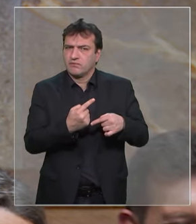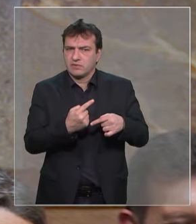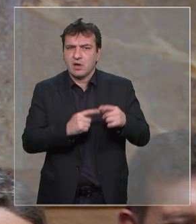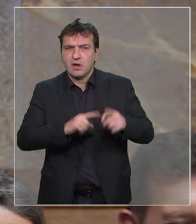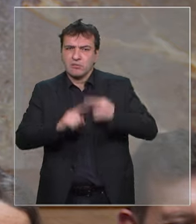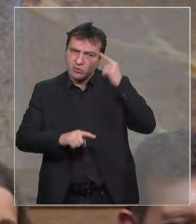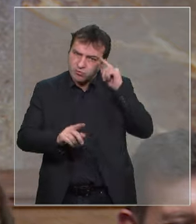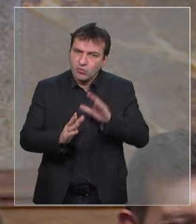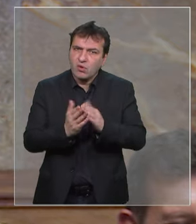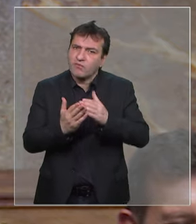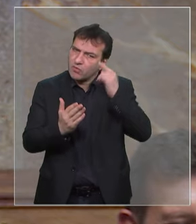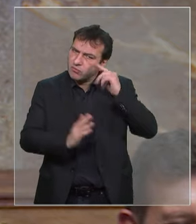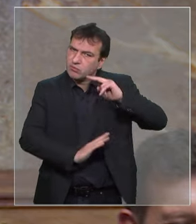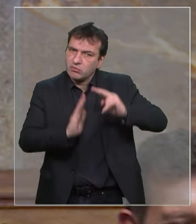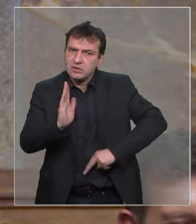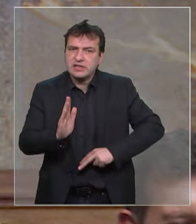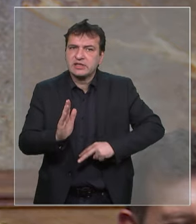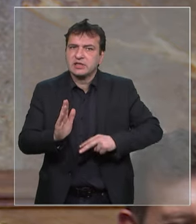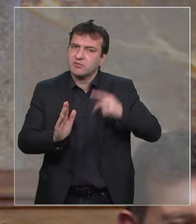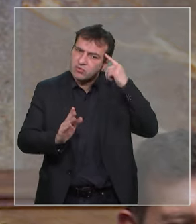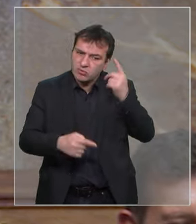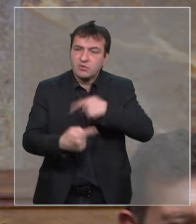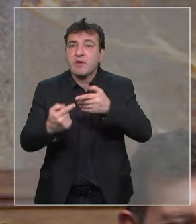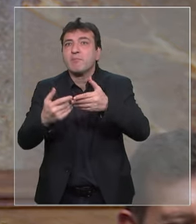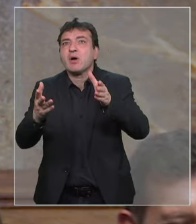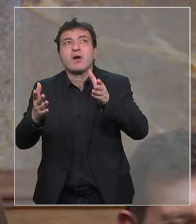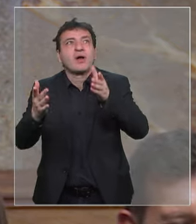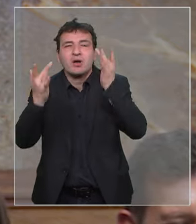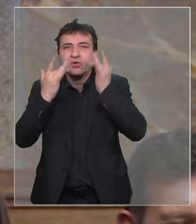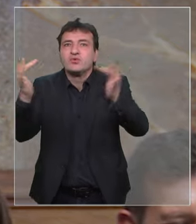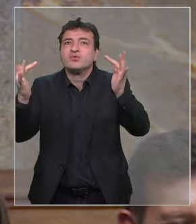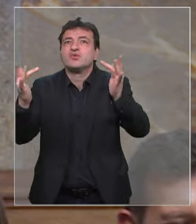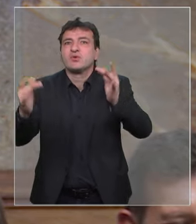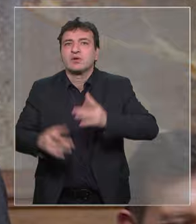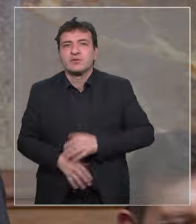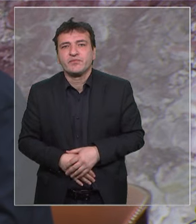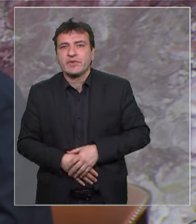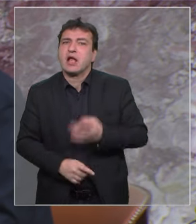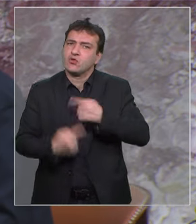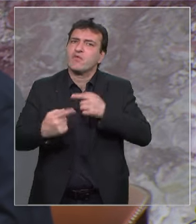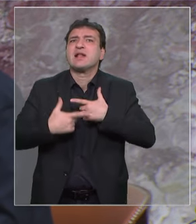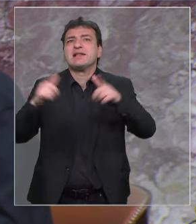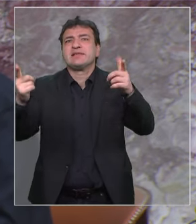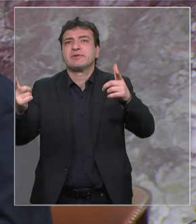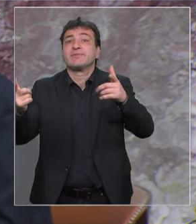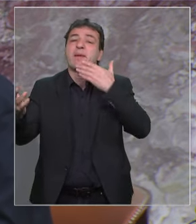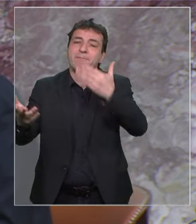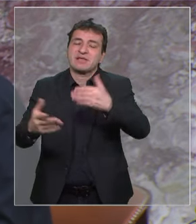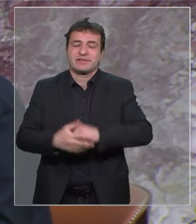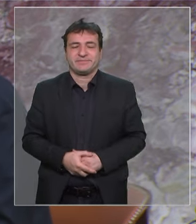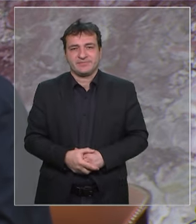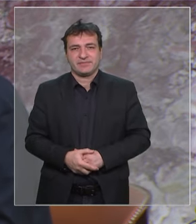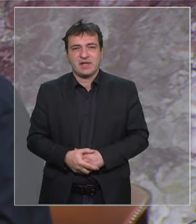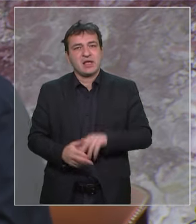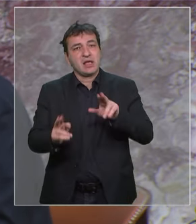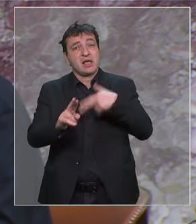lecture, une porte ouverte vers la culture et l'émancipation. Je vous remercie. Bravo ! Je vous remercie. La parole est à Monsieur